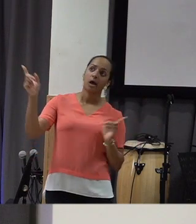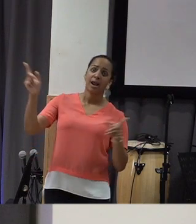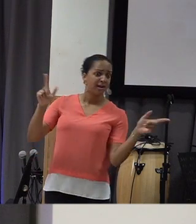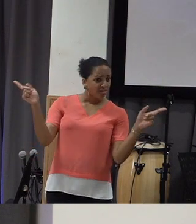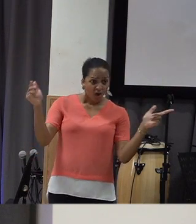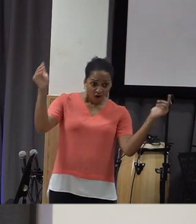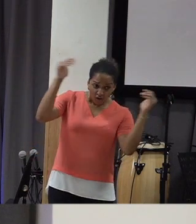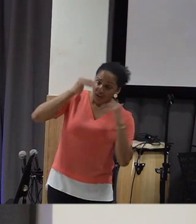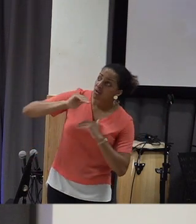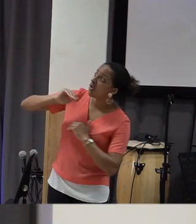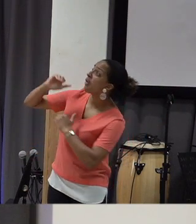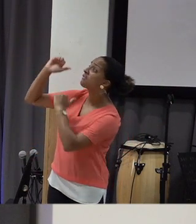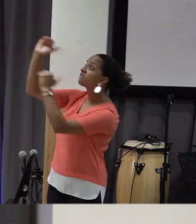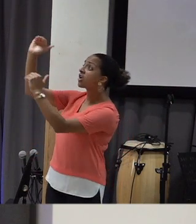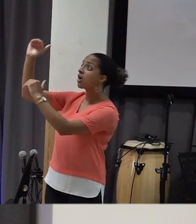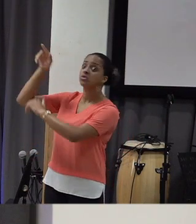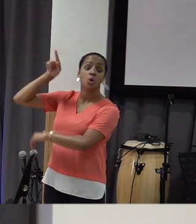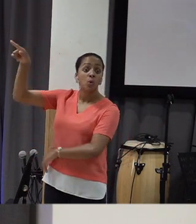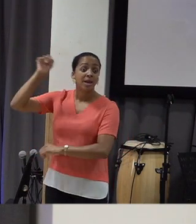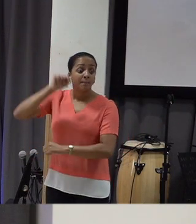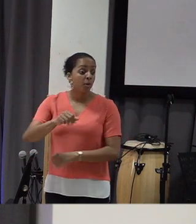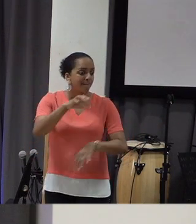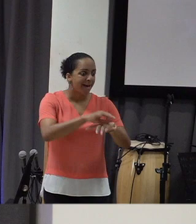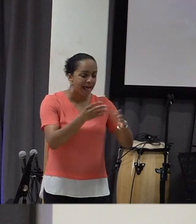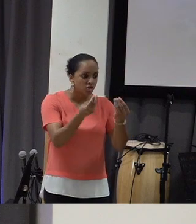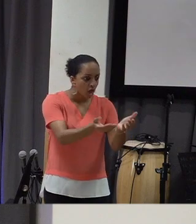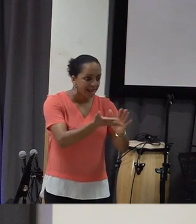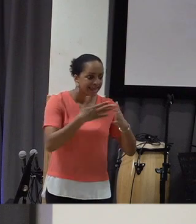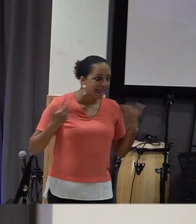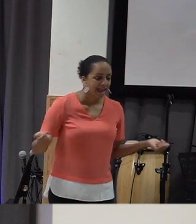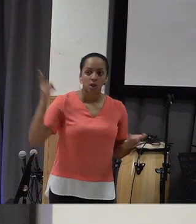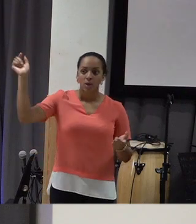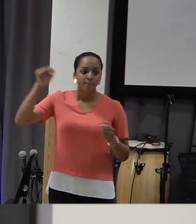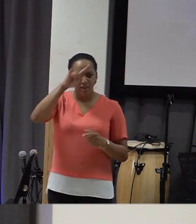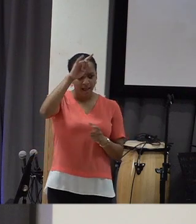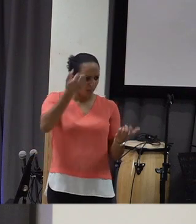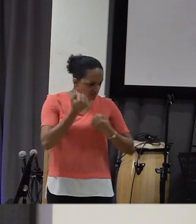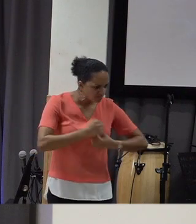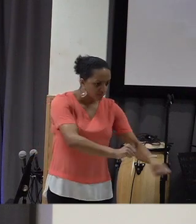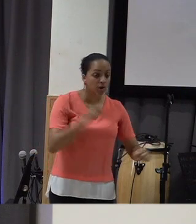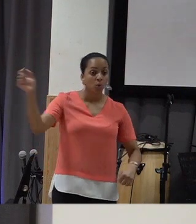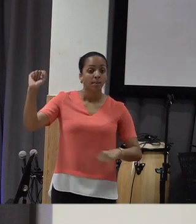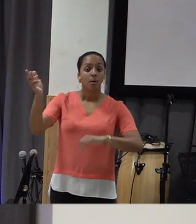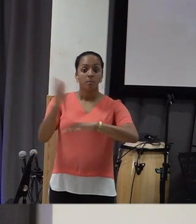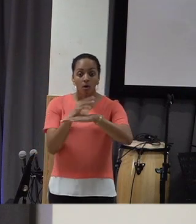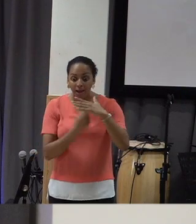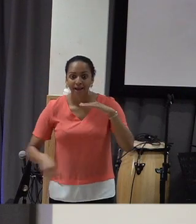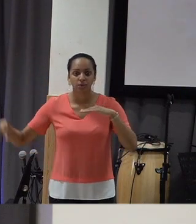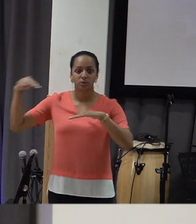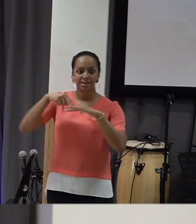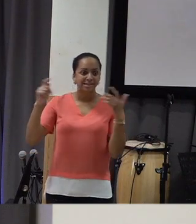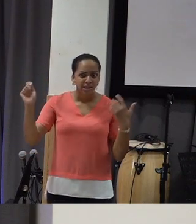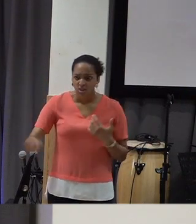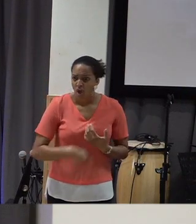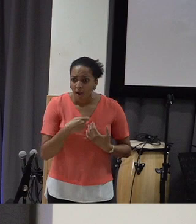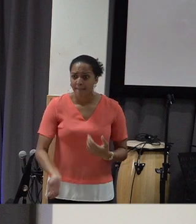croyons qu'il peut guérir un malade, nous croyons qu'il peut chasser un démon, nous croyons qu'il peut ressusciter des morts et que cela est normal dans